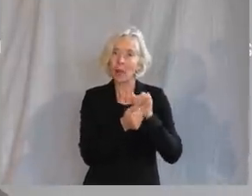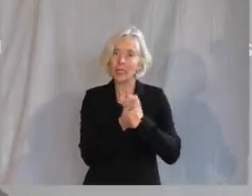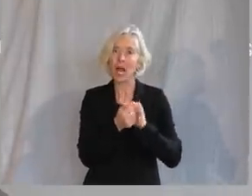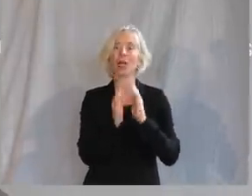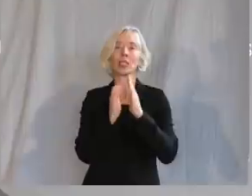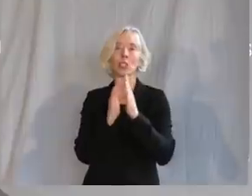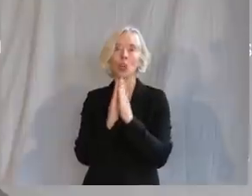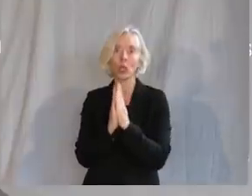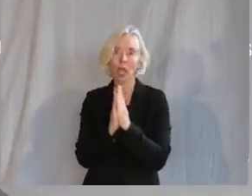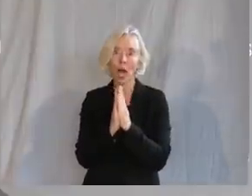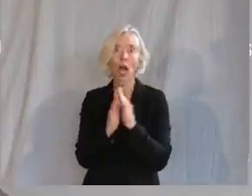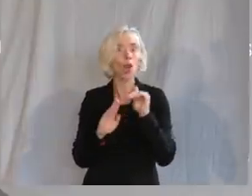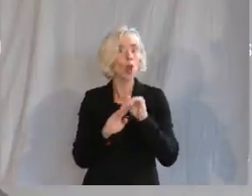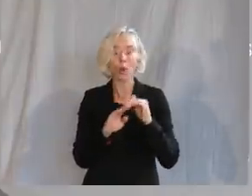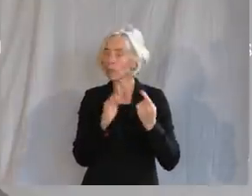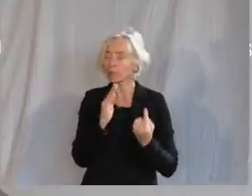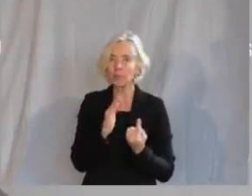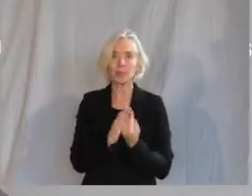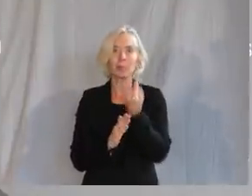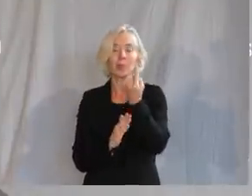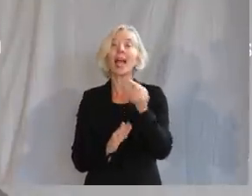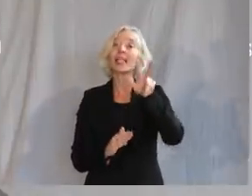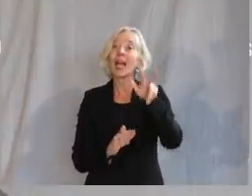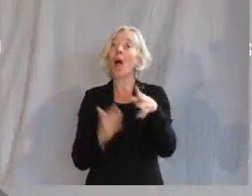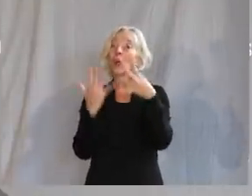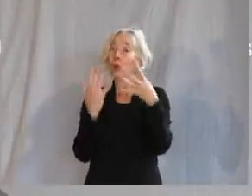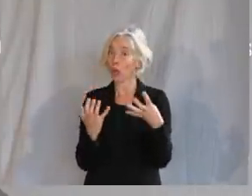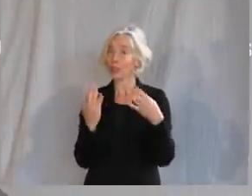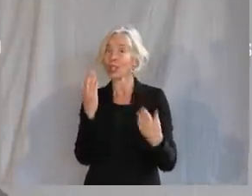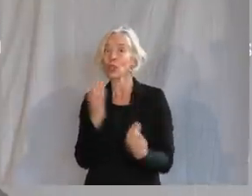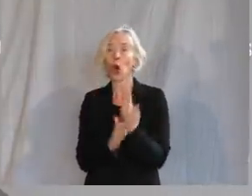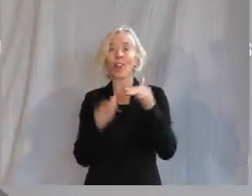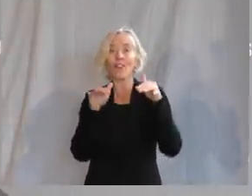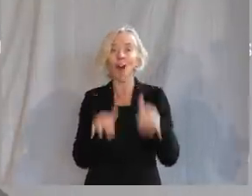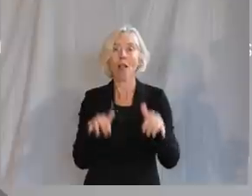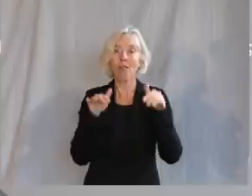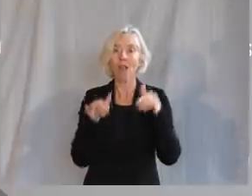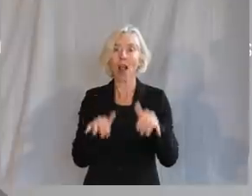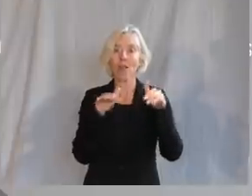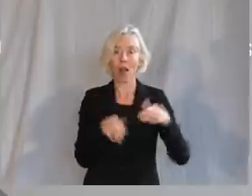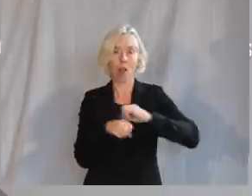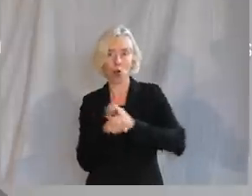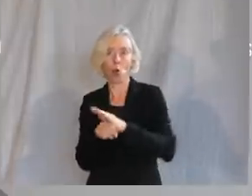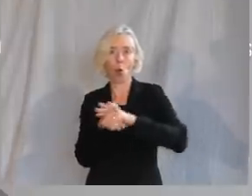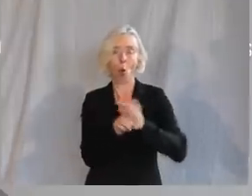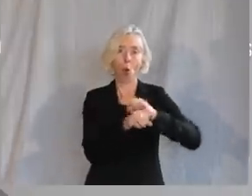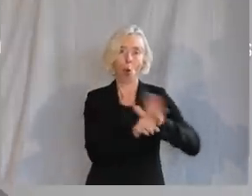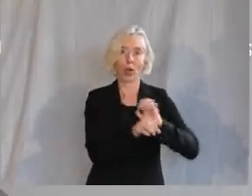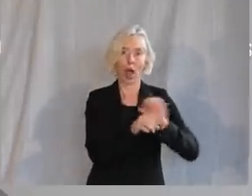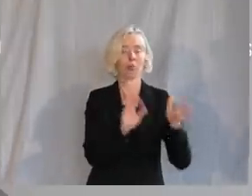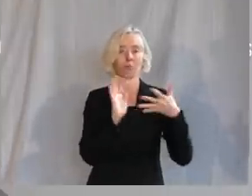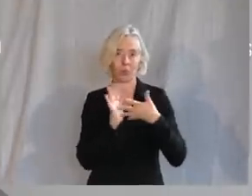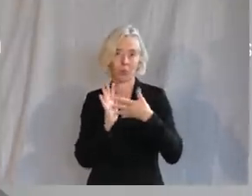sind 93 neue Fälle dazugekommen. Und von diesen 93 Fällen müssen wir momentan